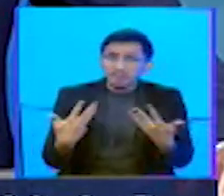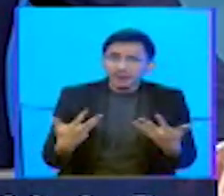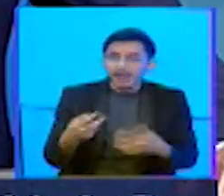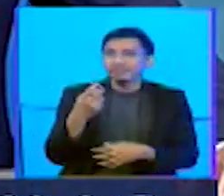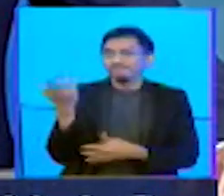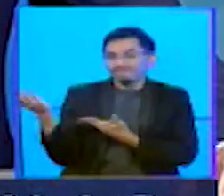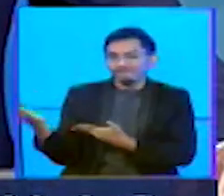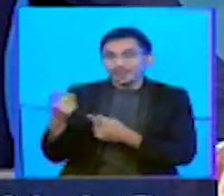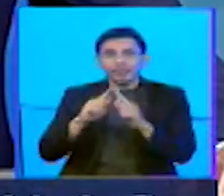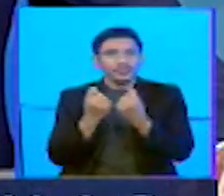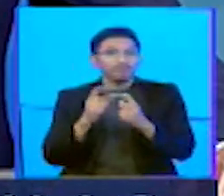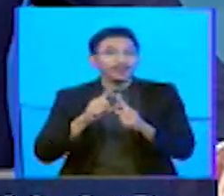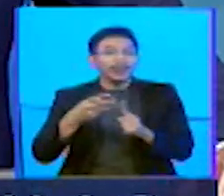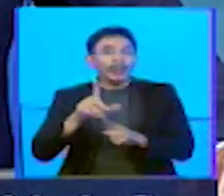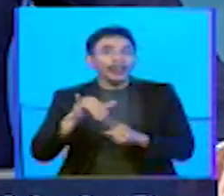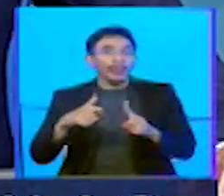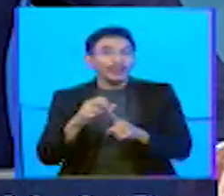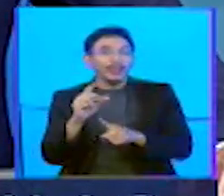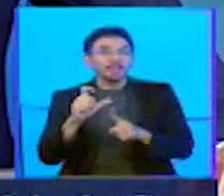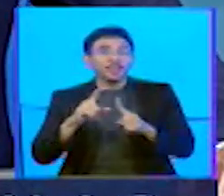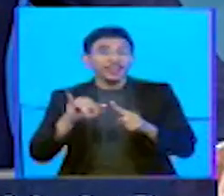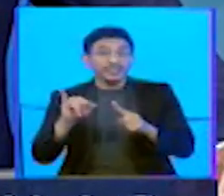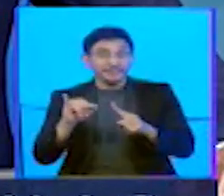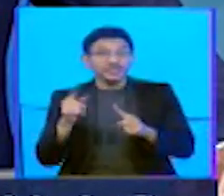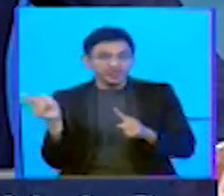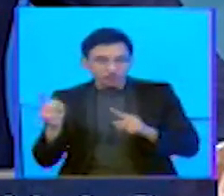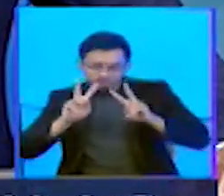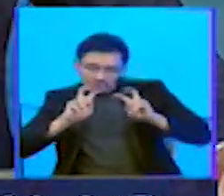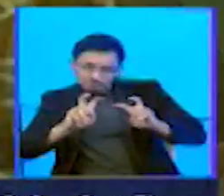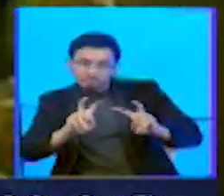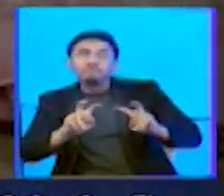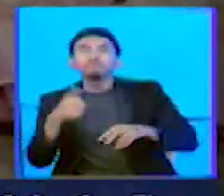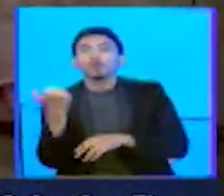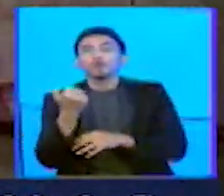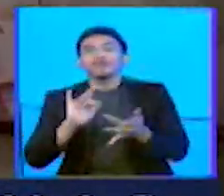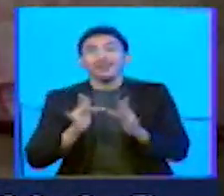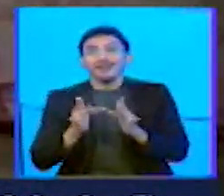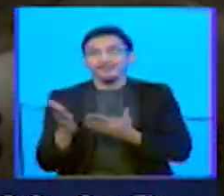tim cilik RCTI jaring prosesi daring hai hai